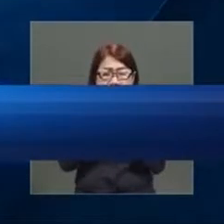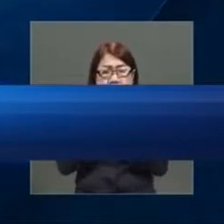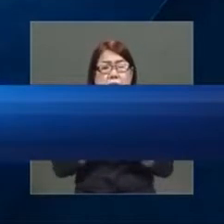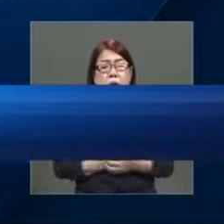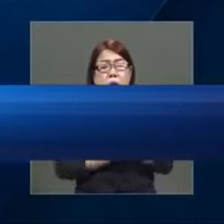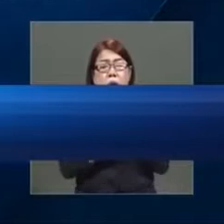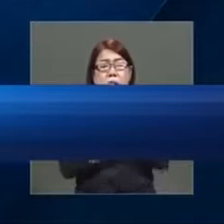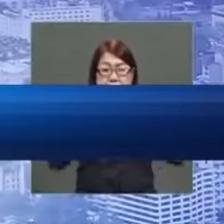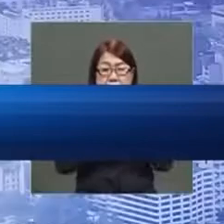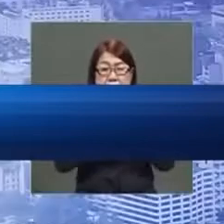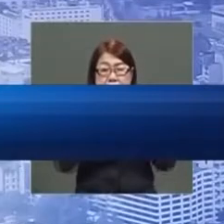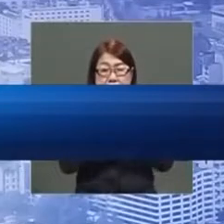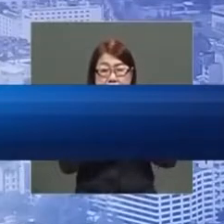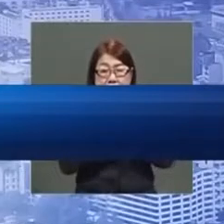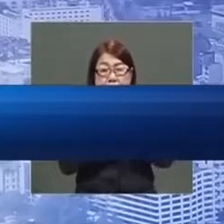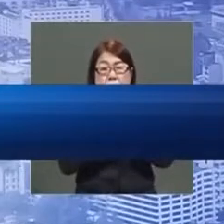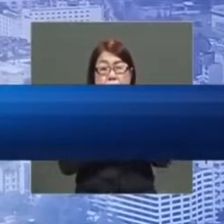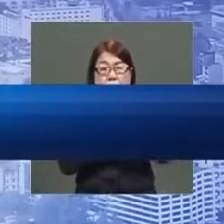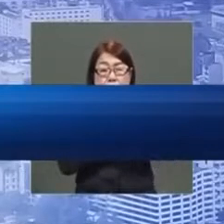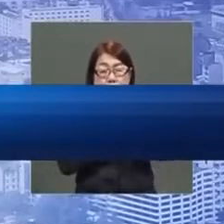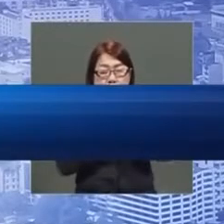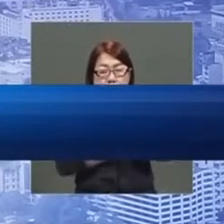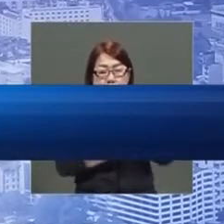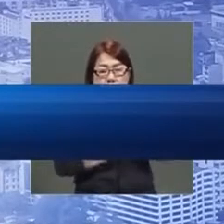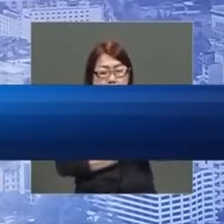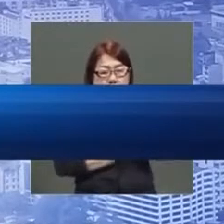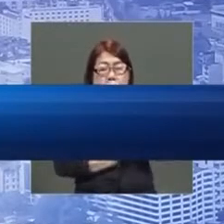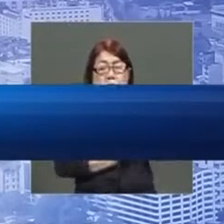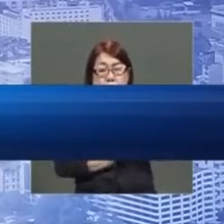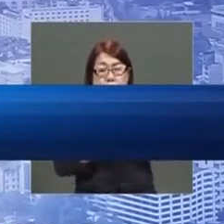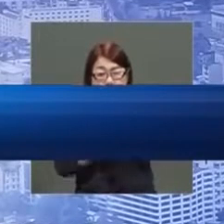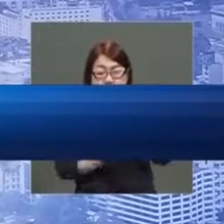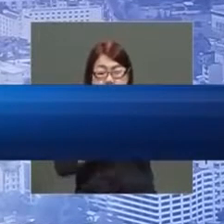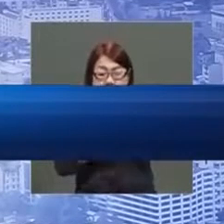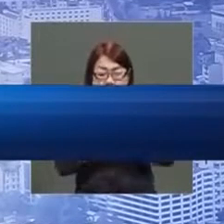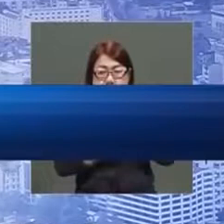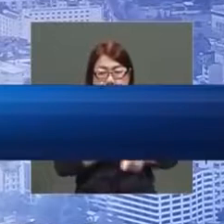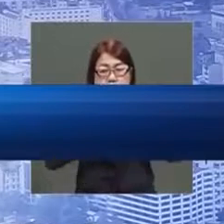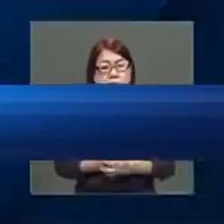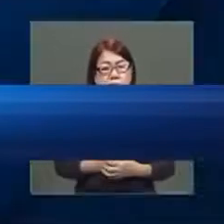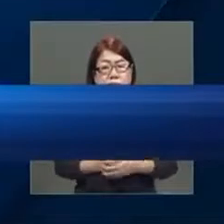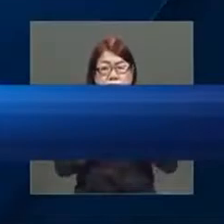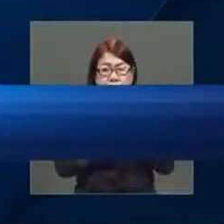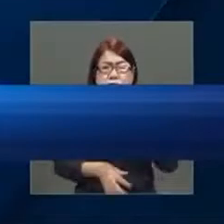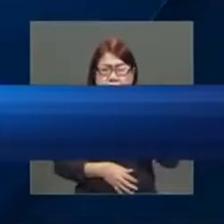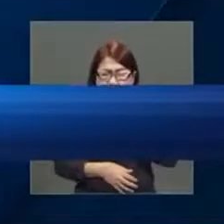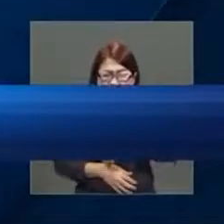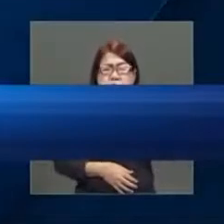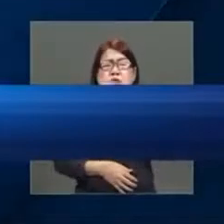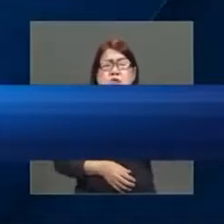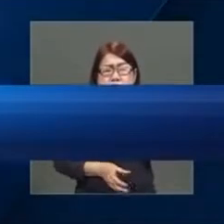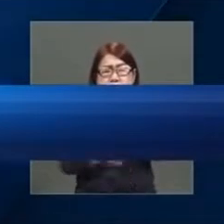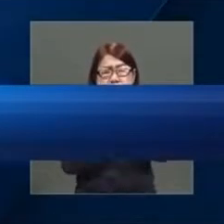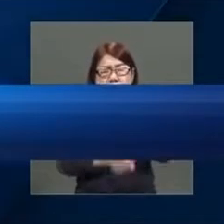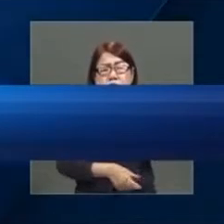คุณแพ้เนี่ยพิจารณาว่าจะอนุญาตให้นายกเนี่ยฉีดวัคซีนเป็นคนแรกได้หรือไม่นอกจากนี้นะคะทางคุณหมอทวีศิลป์ก็